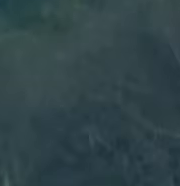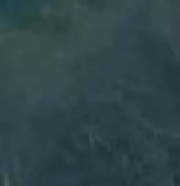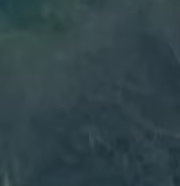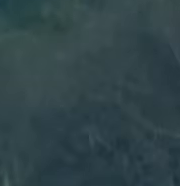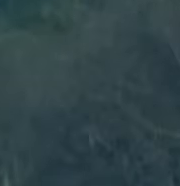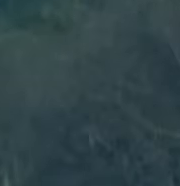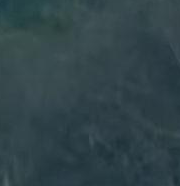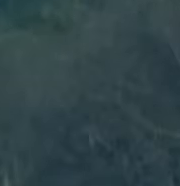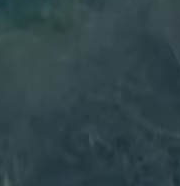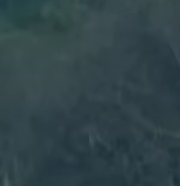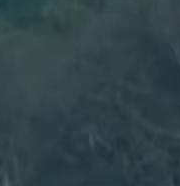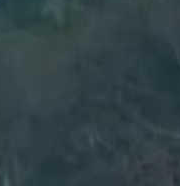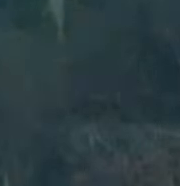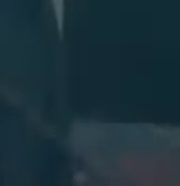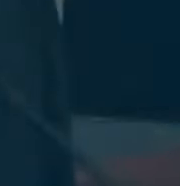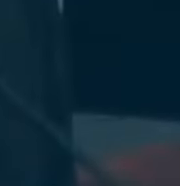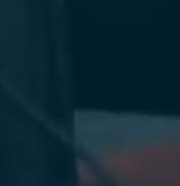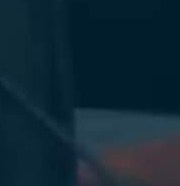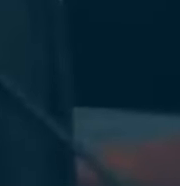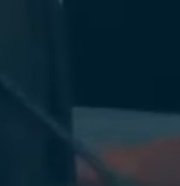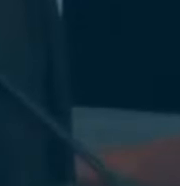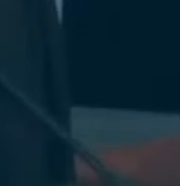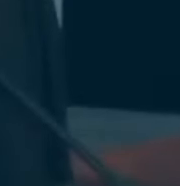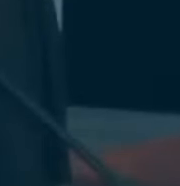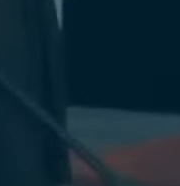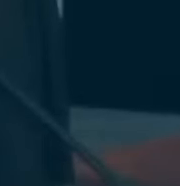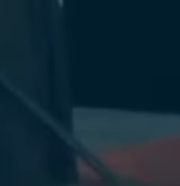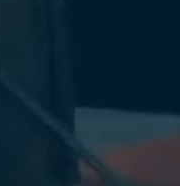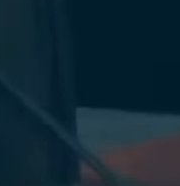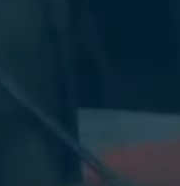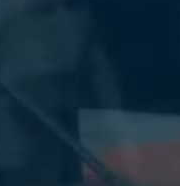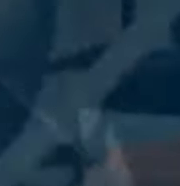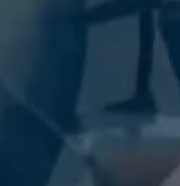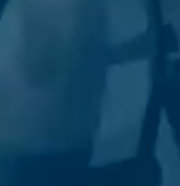HIV kanye namalale kepha